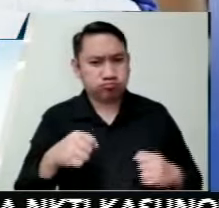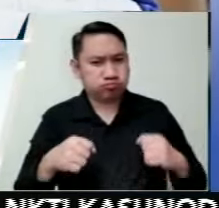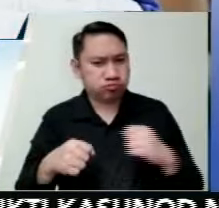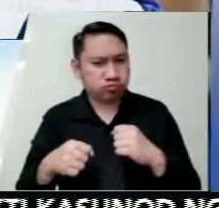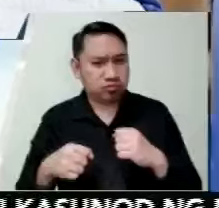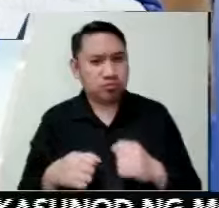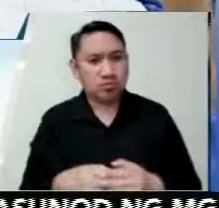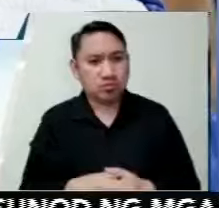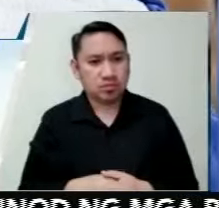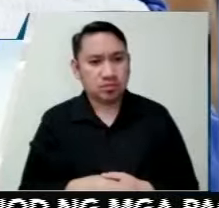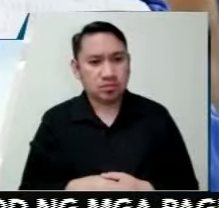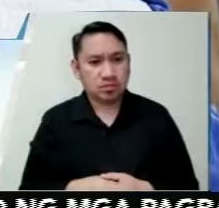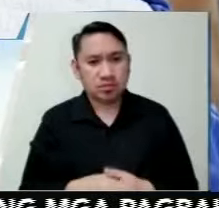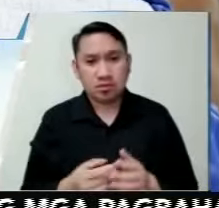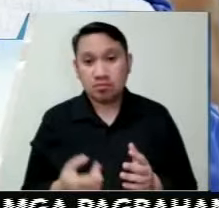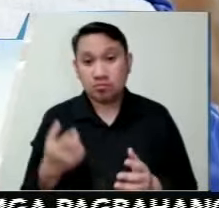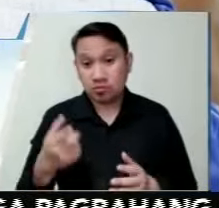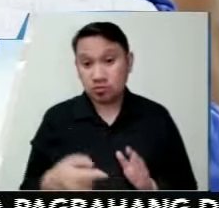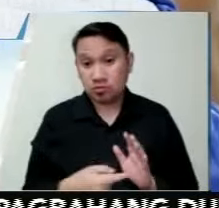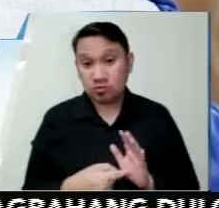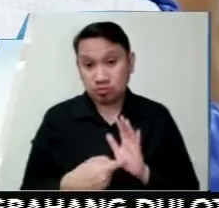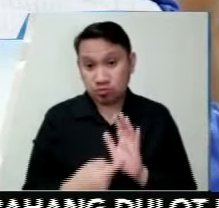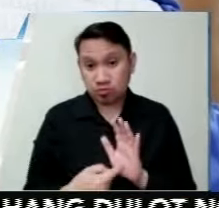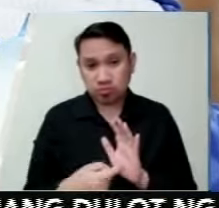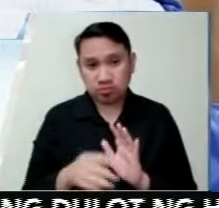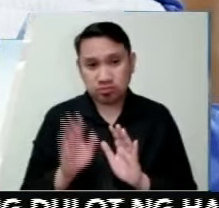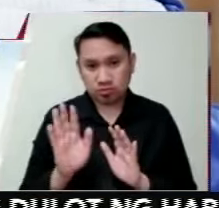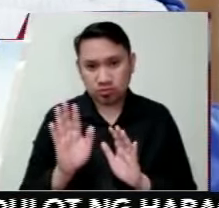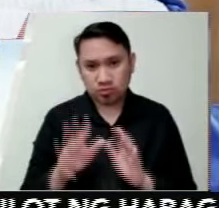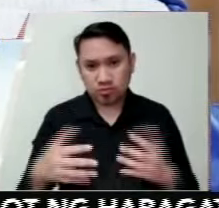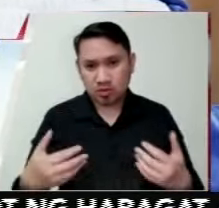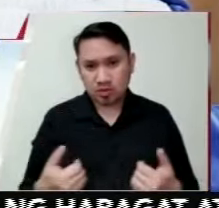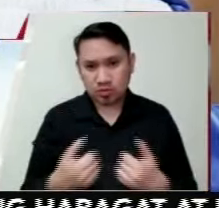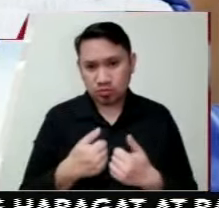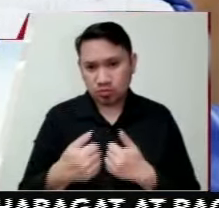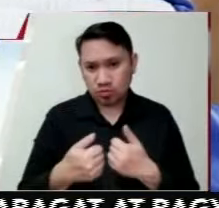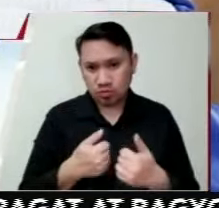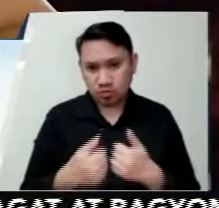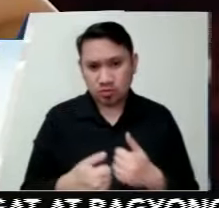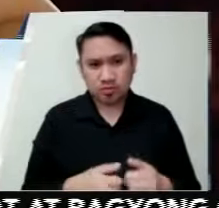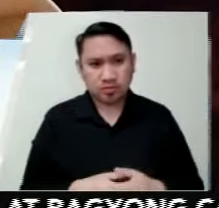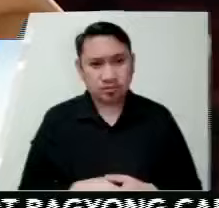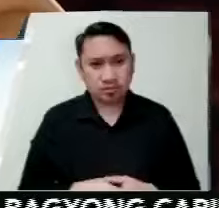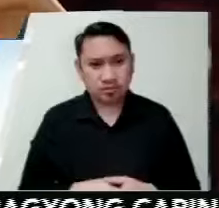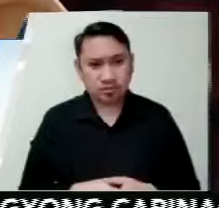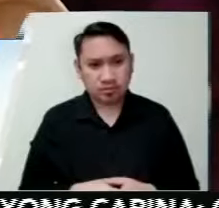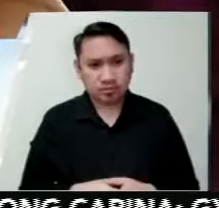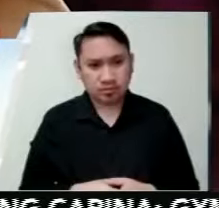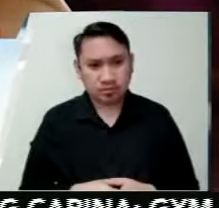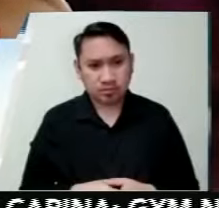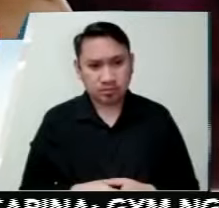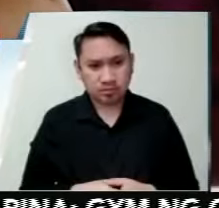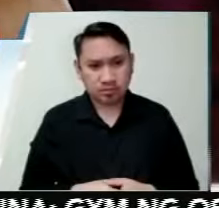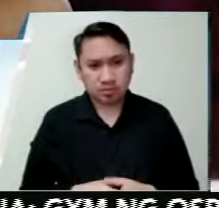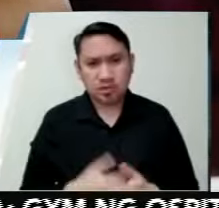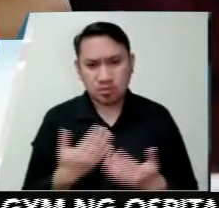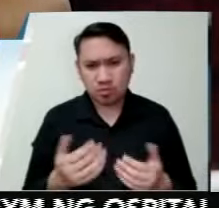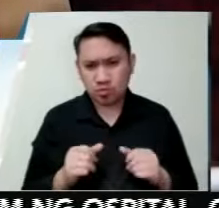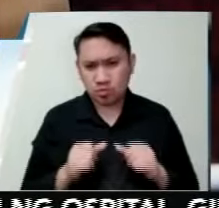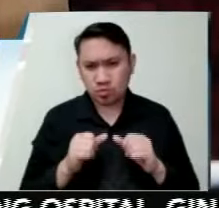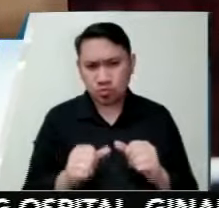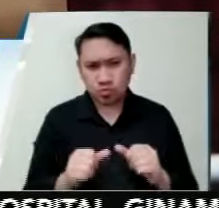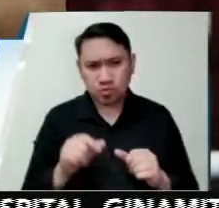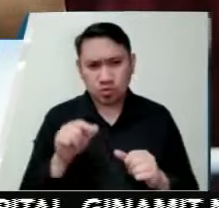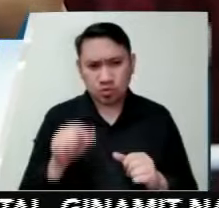ang pinakawala ni Nesty Petesio sa huling laban niya sa 2024 Paris Olympics. Tila pagpapatuloy ng pagiging unstoppable